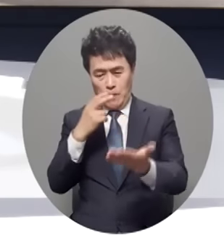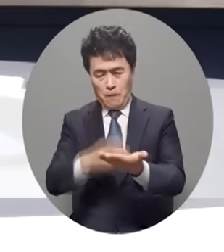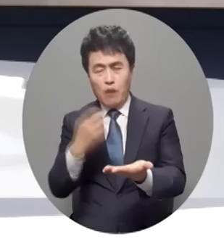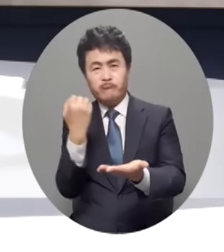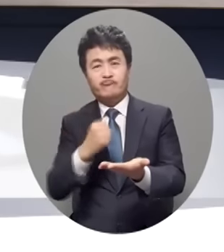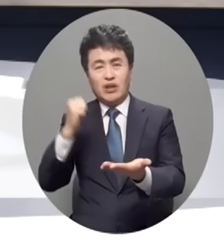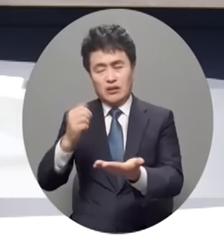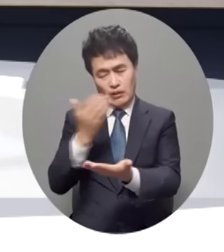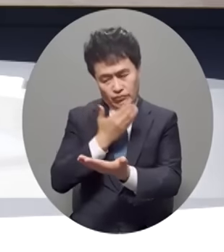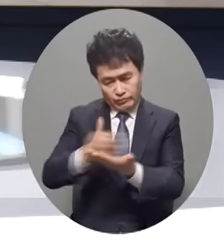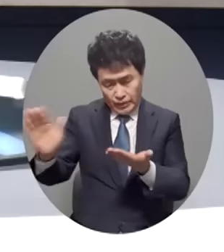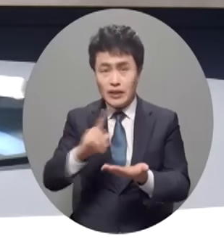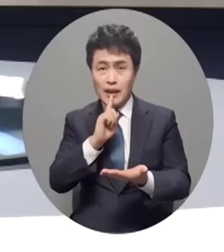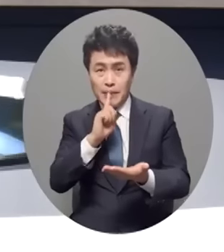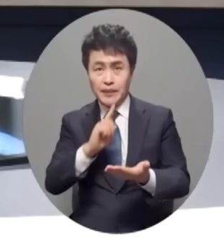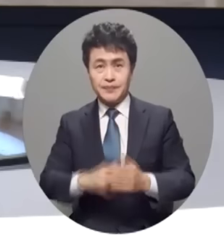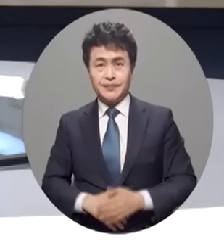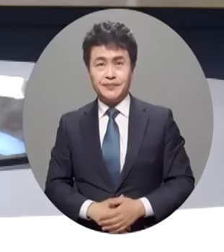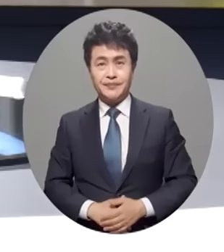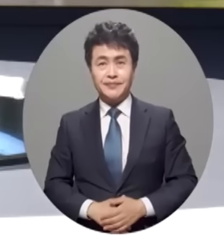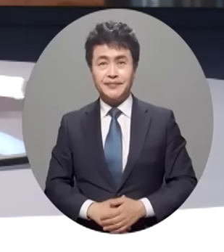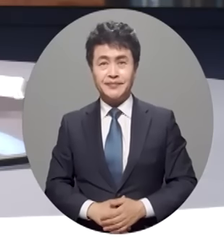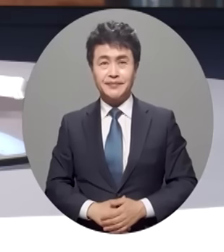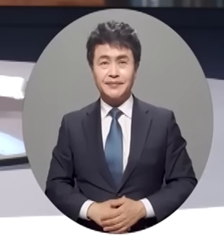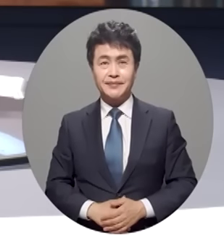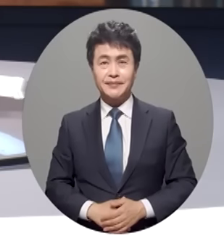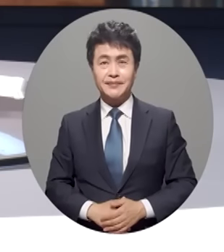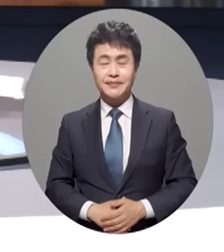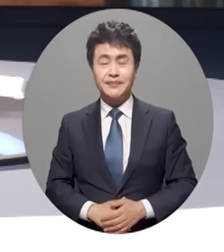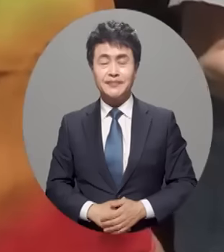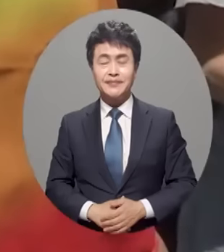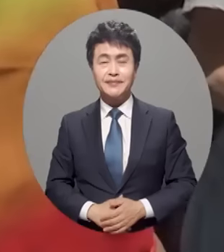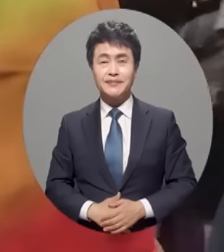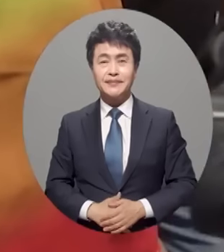출교당했다는 건데요. 손구민 기자가 만나고 왔습니다.